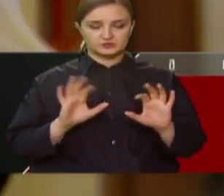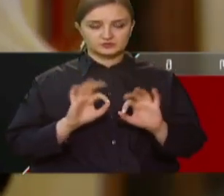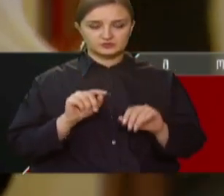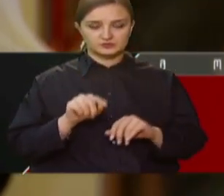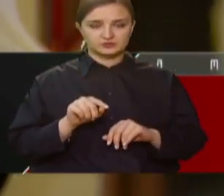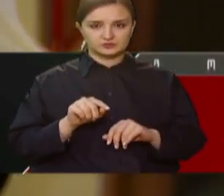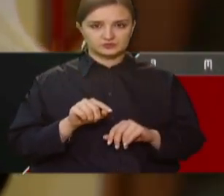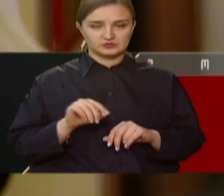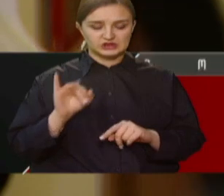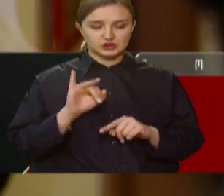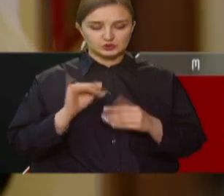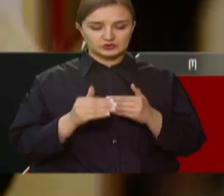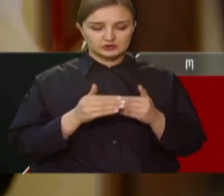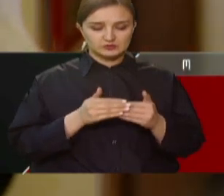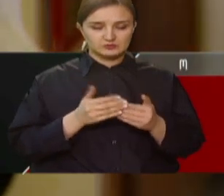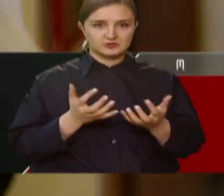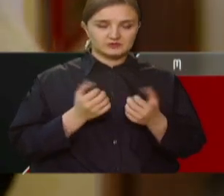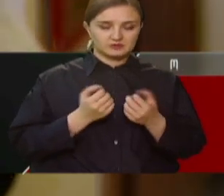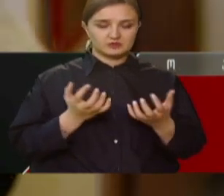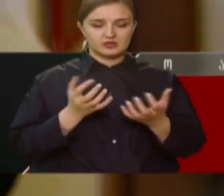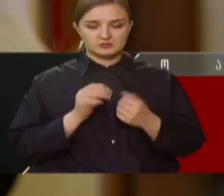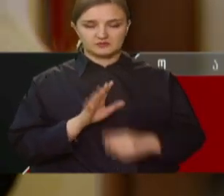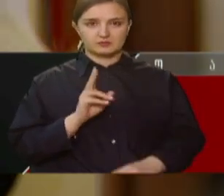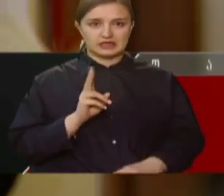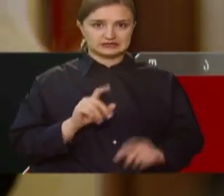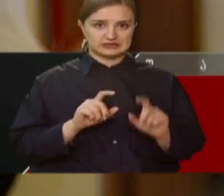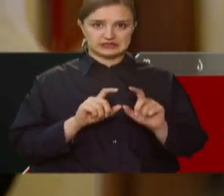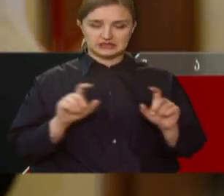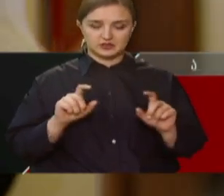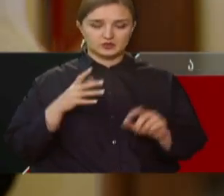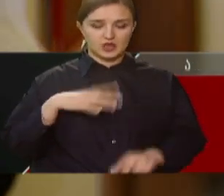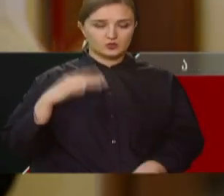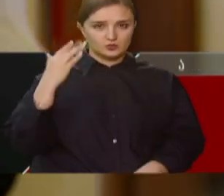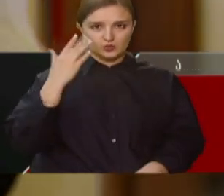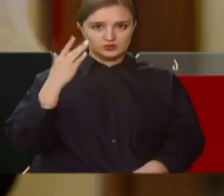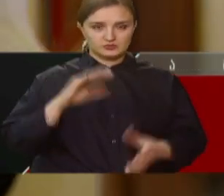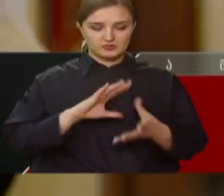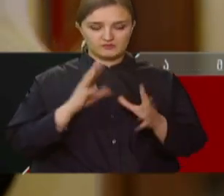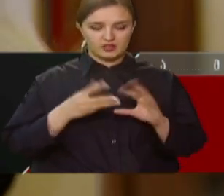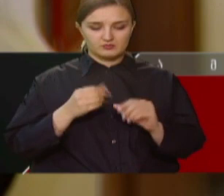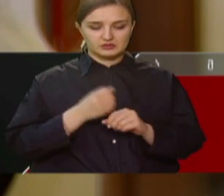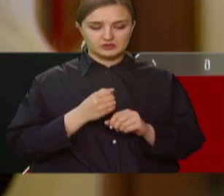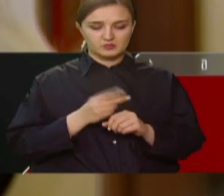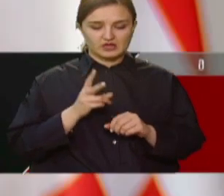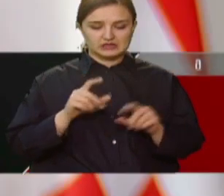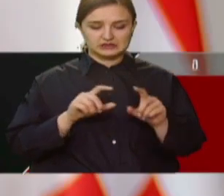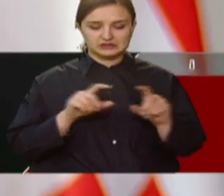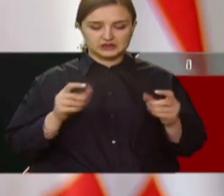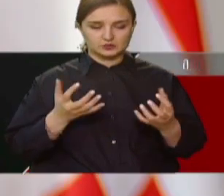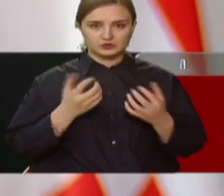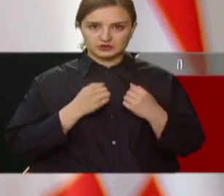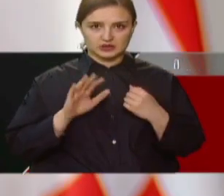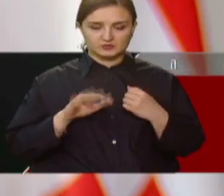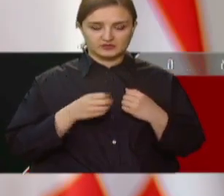ამ ისტორიულ ზღვარზე, რომ მივიღებთ თუ არა მივიღებთ კანდიდატის სტატუსს, ქართული ეთნება ყველაფერს აკეთებს იმისთვის, რომ ეს კანდიდატის სტატუსი არ მივიღოთ.